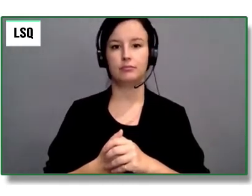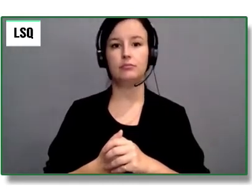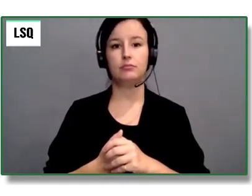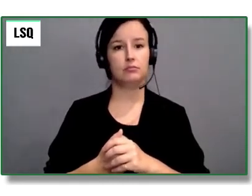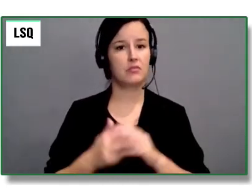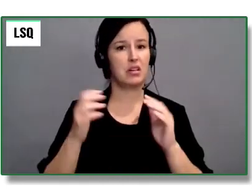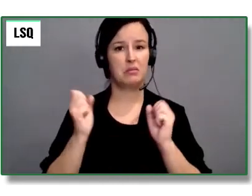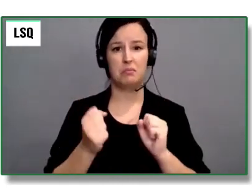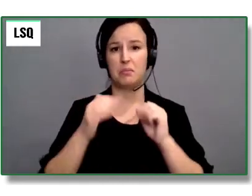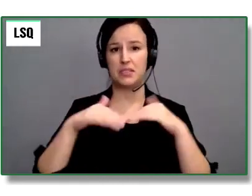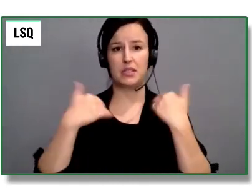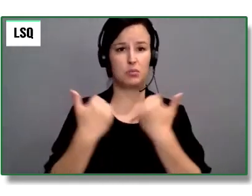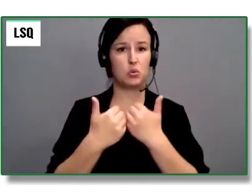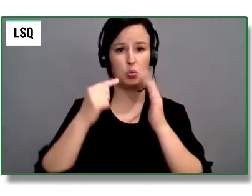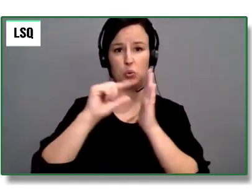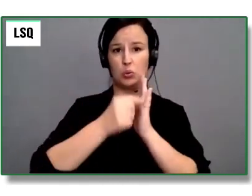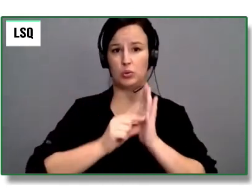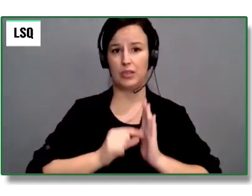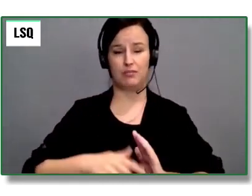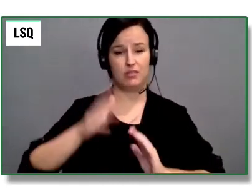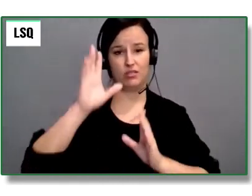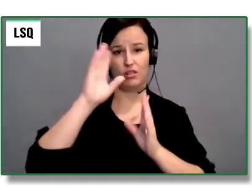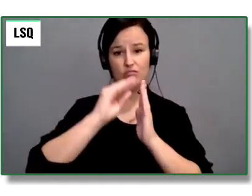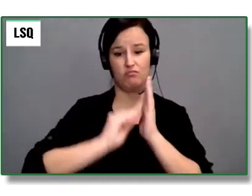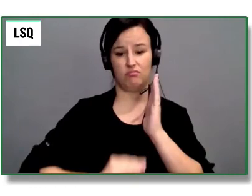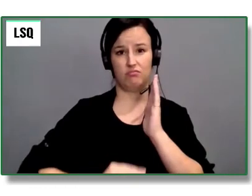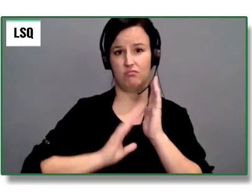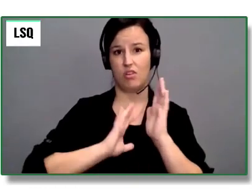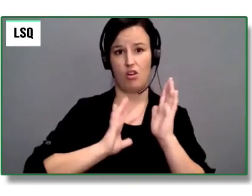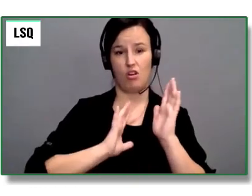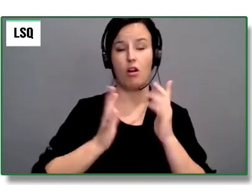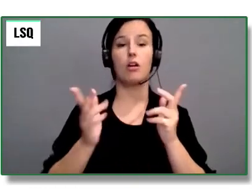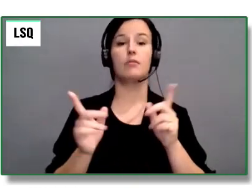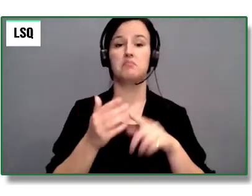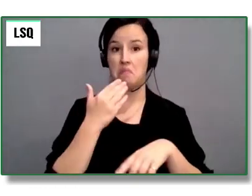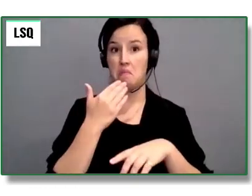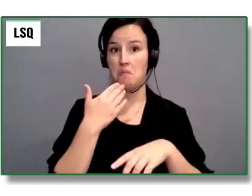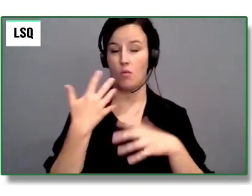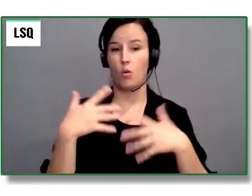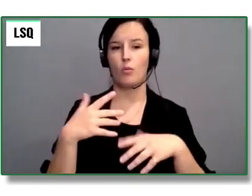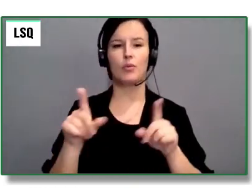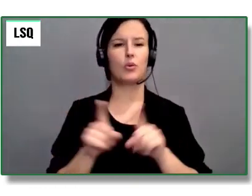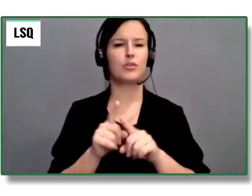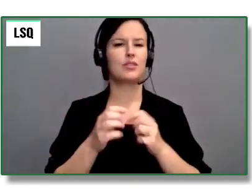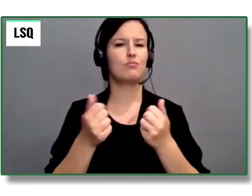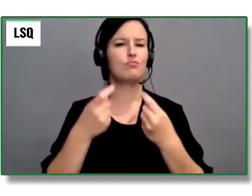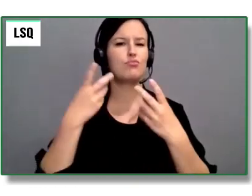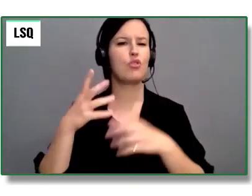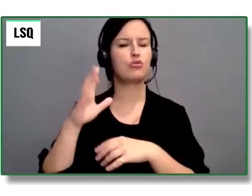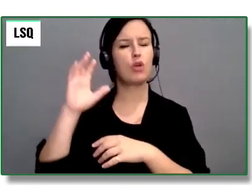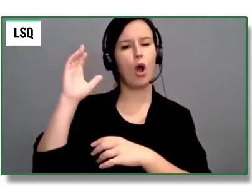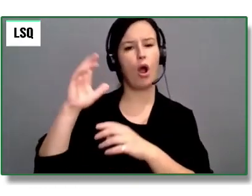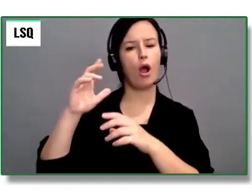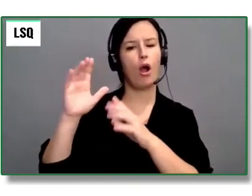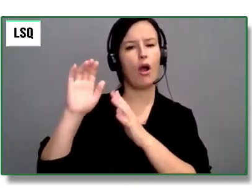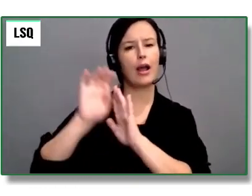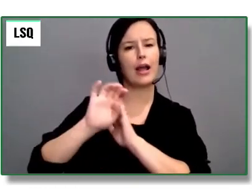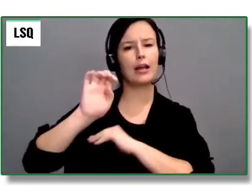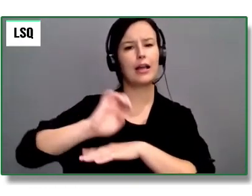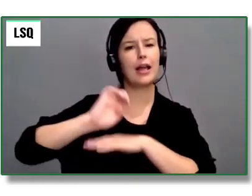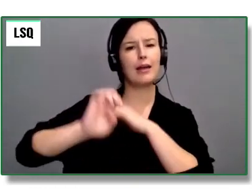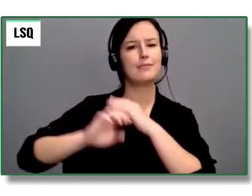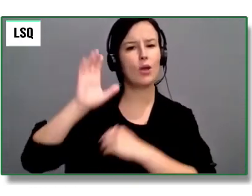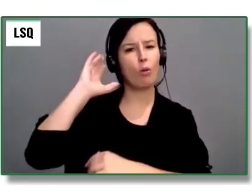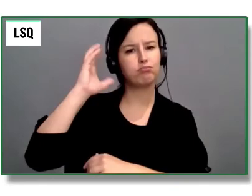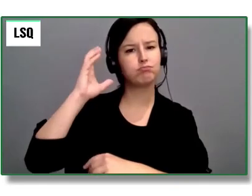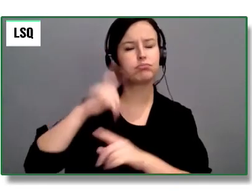tous les épisodes de là. Ils sont vraiment bien. Et puis, il y a beaucoup de balados qui racontent des histoires sur la nature, des expériences.